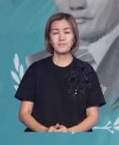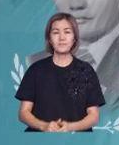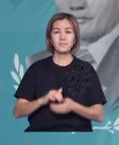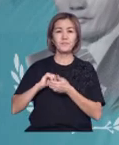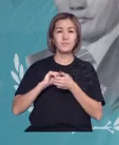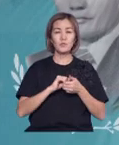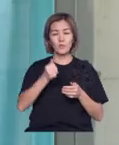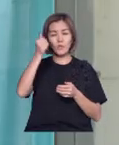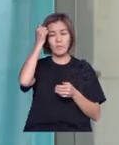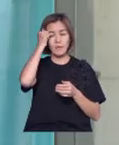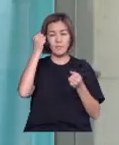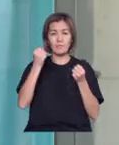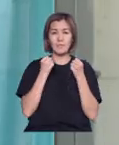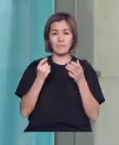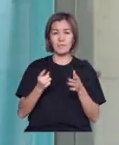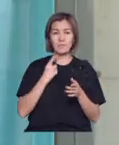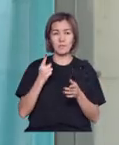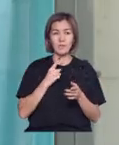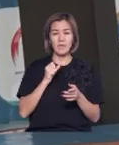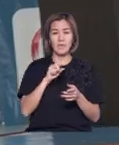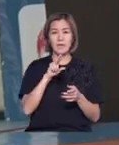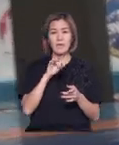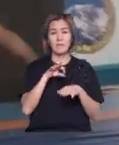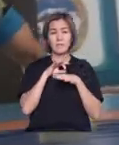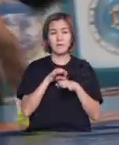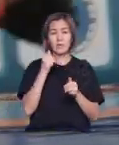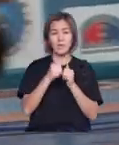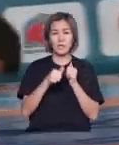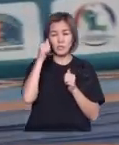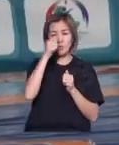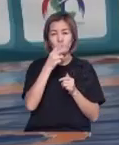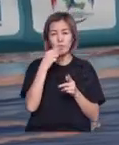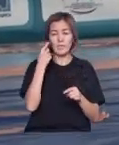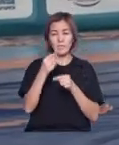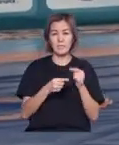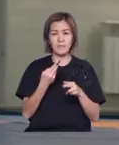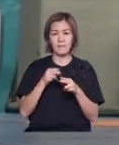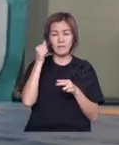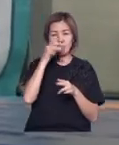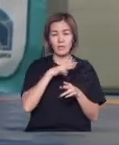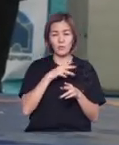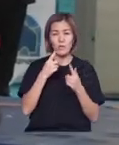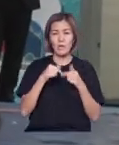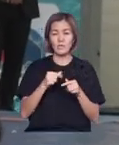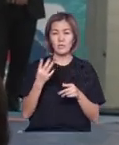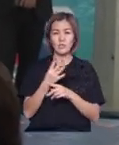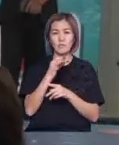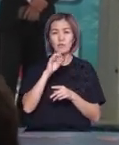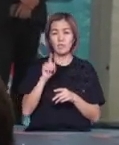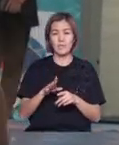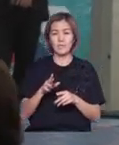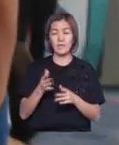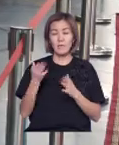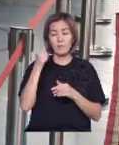Турнир памяти мастера спорта СССР Ежола Алиманова проводится ежегодно и уже стал традицией. В этом году его организовали в четвертый раз.